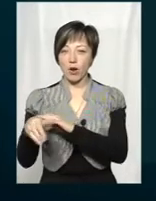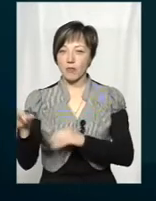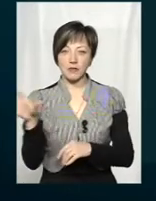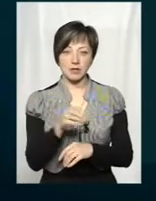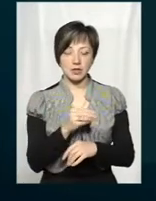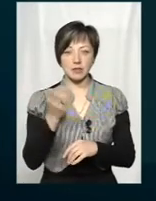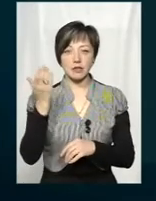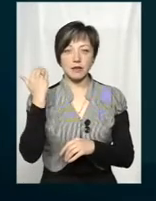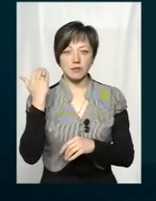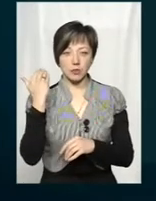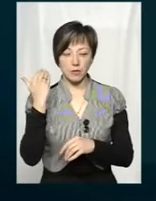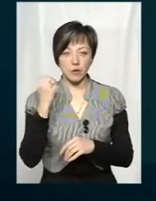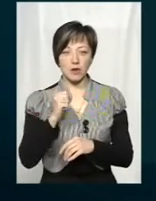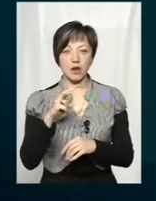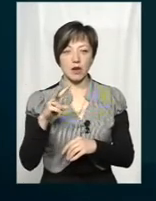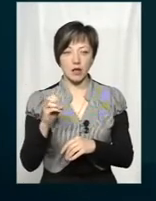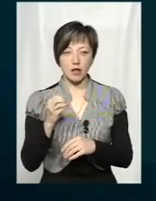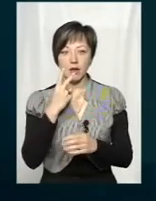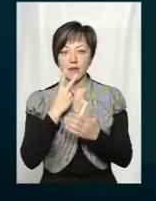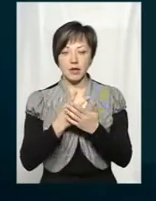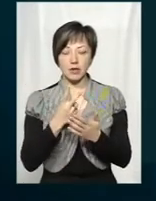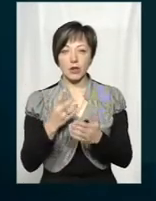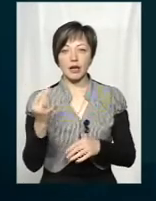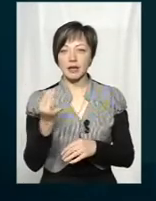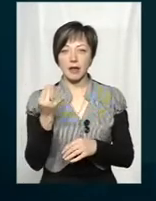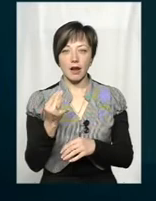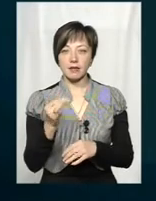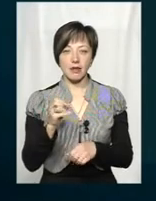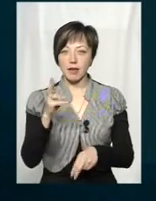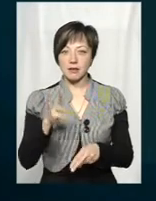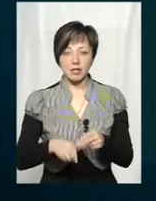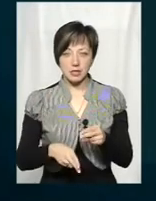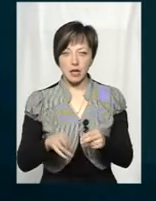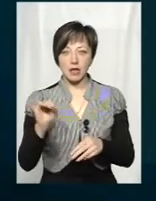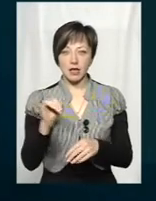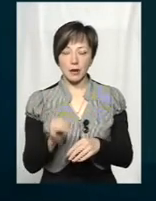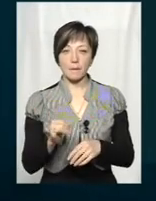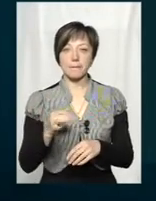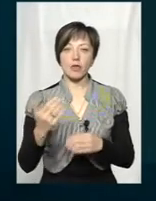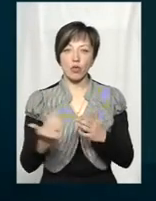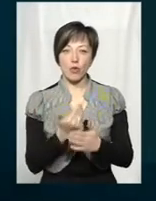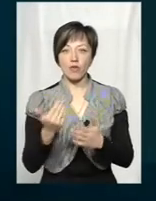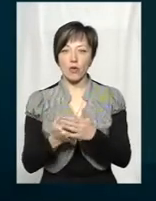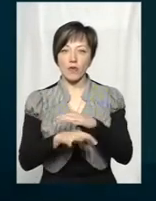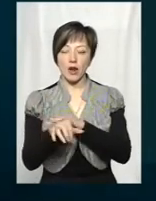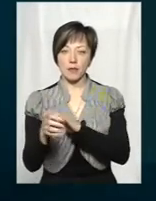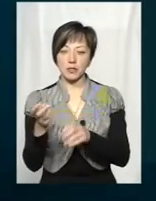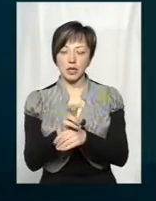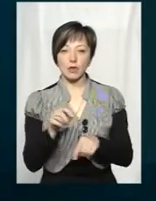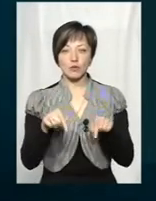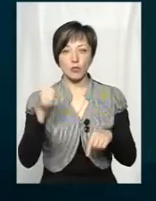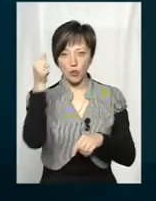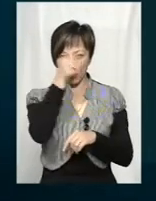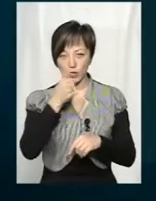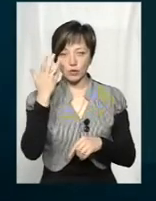час, давно вже. Але видно, інтерес не згасає. І приходяться нові грабіжники. Цього року навіть тоді, коли